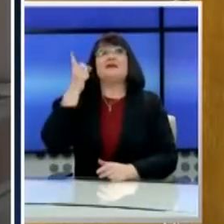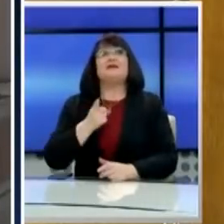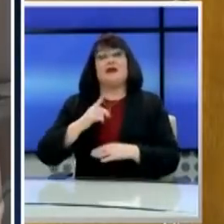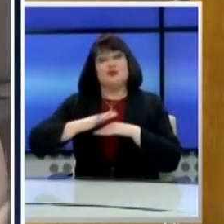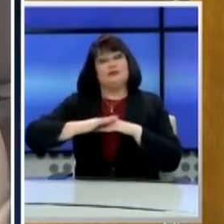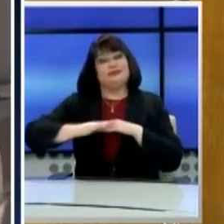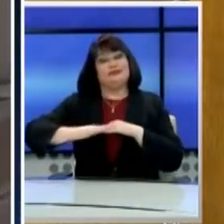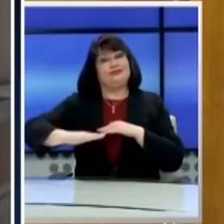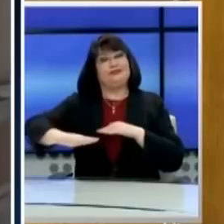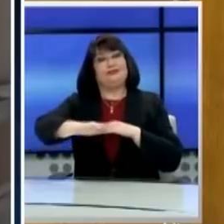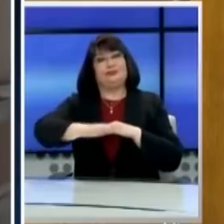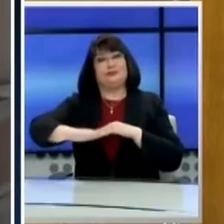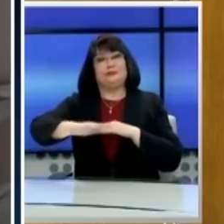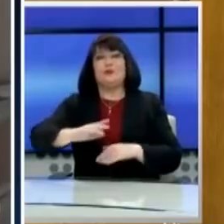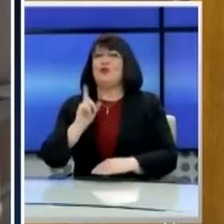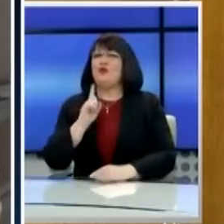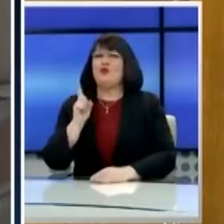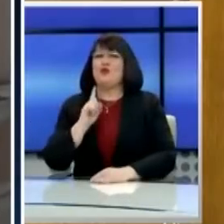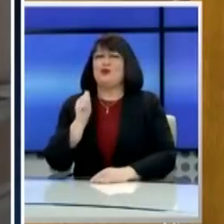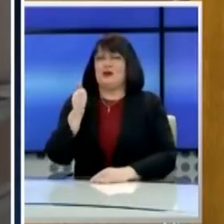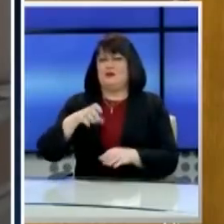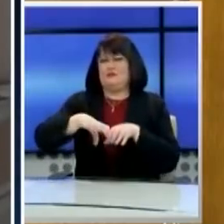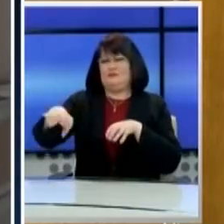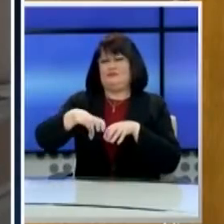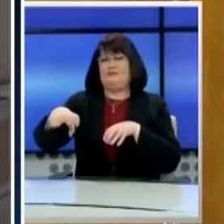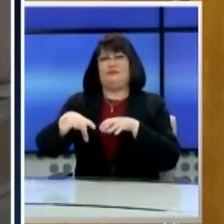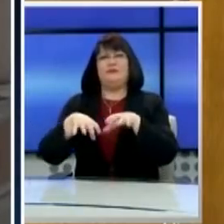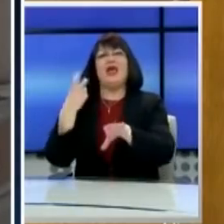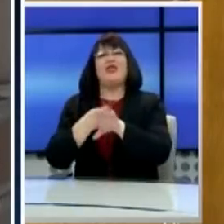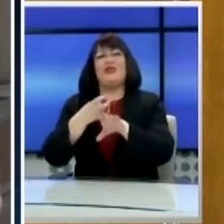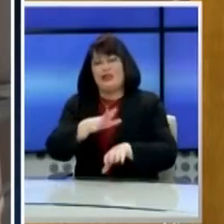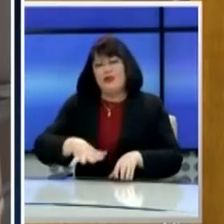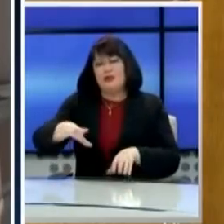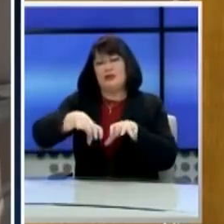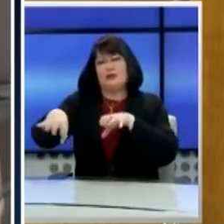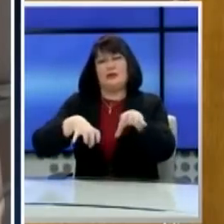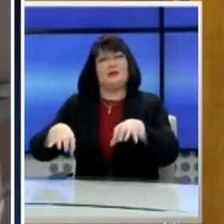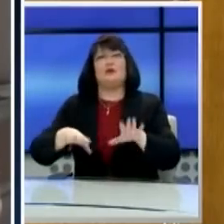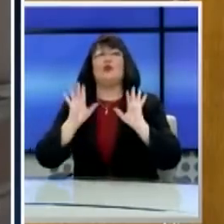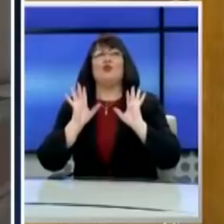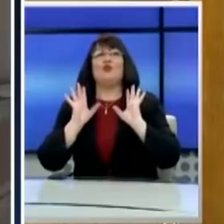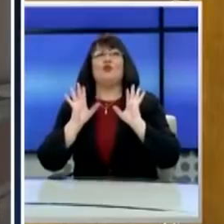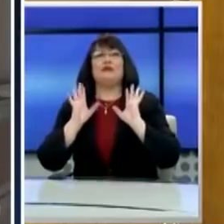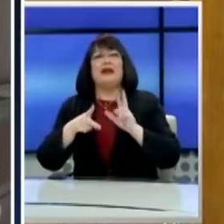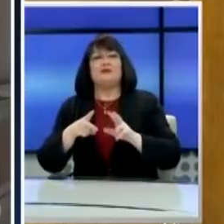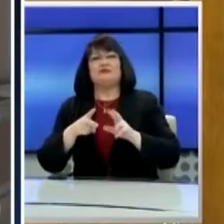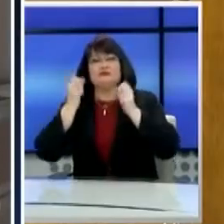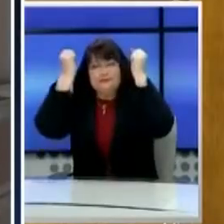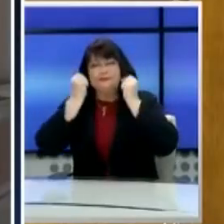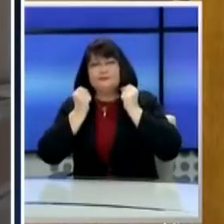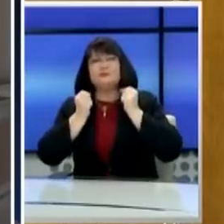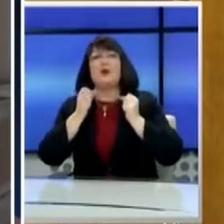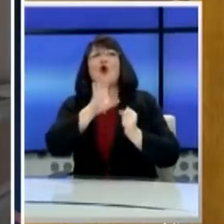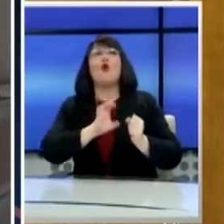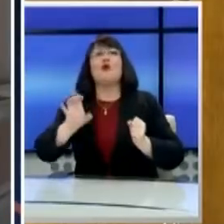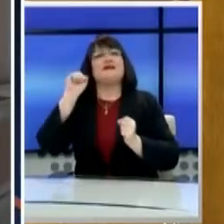των εμβολίων. Κλείνοντας, Ματίνα, ο Πρωθυπουργός αναφέρθηκε, όπως είπες και εσύ, στο μείζον ζήτημα του ανοίγματος της δευτεροβάθμιας εκπαίδευσης